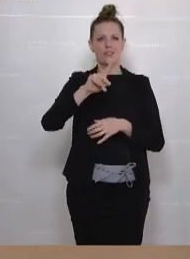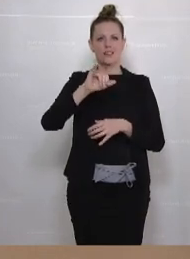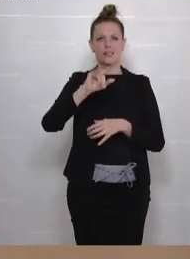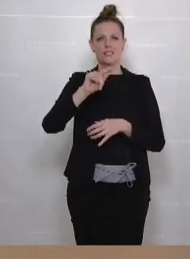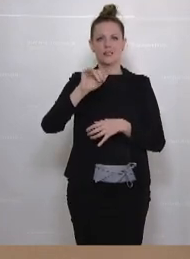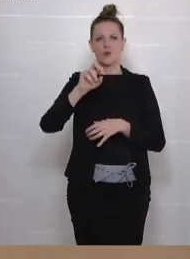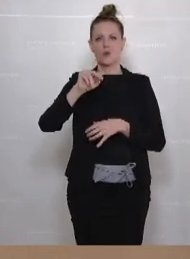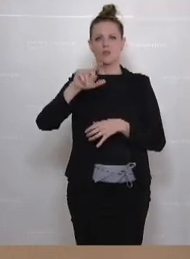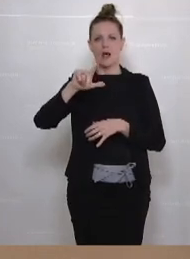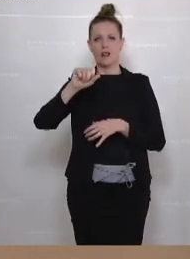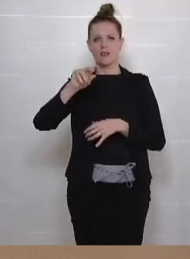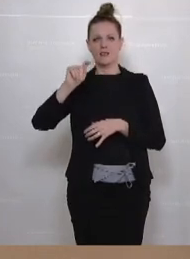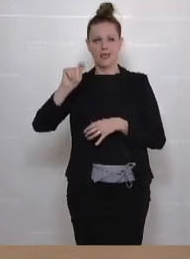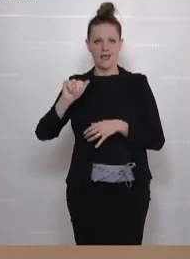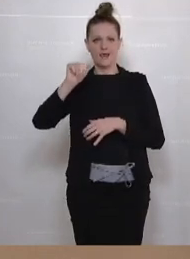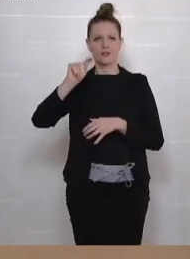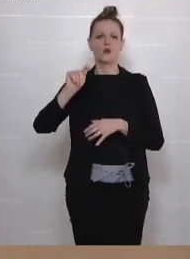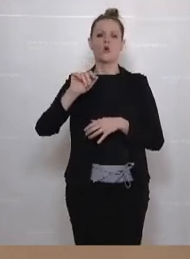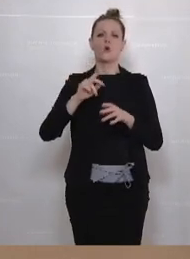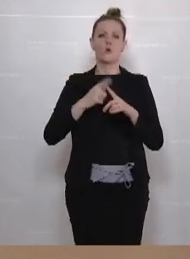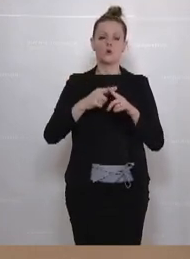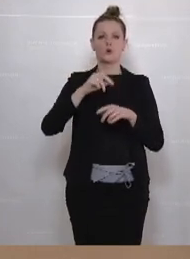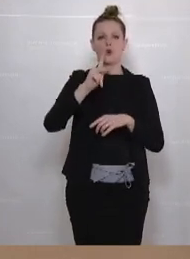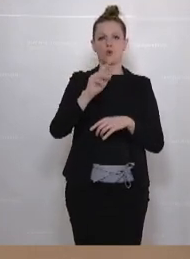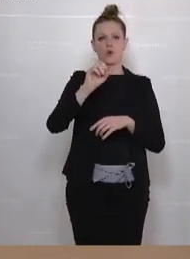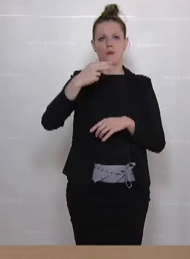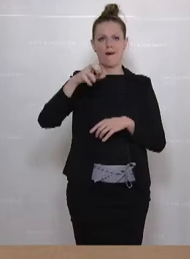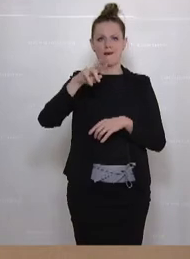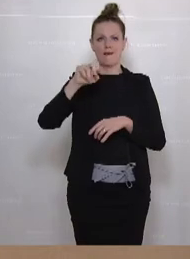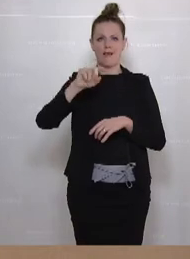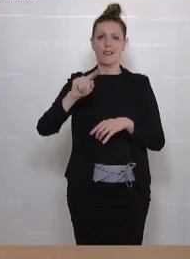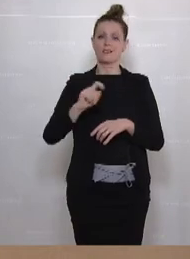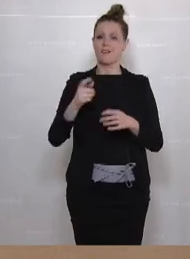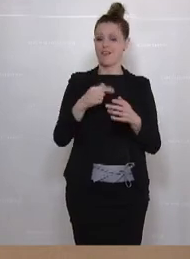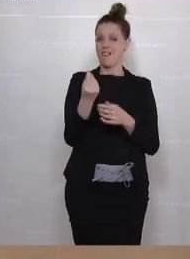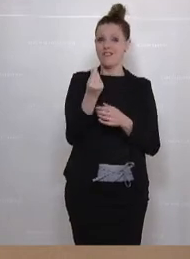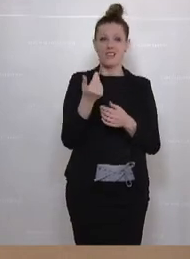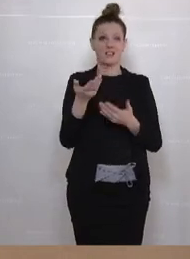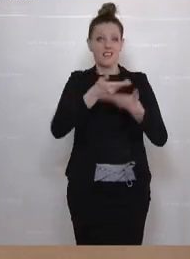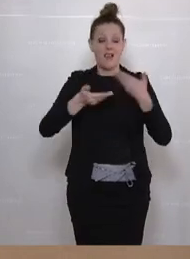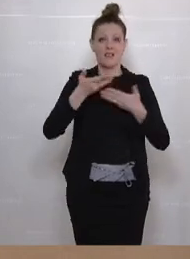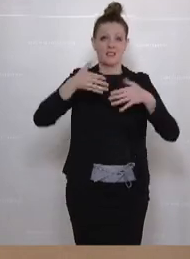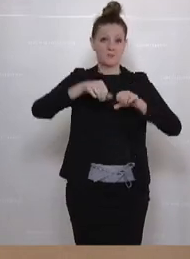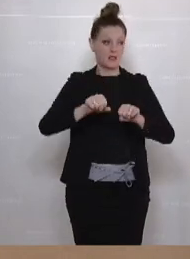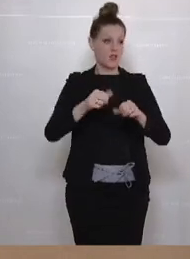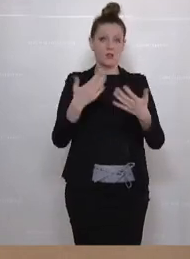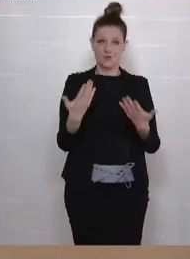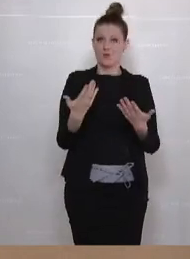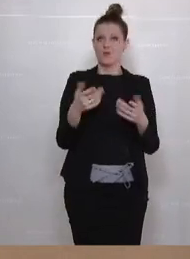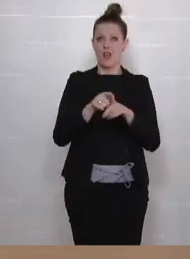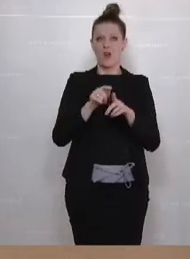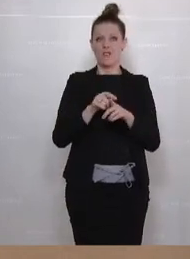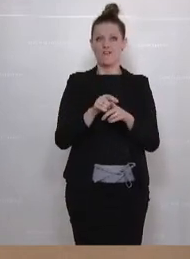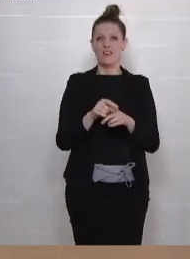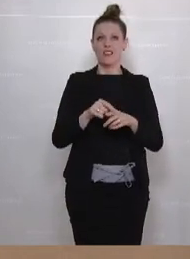sind Entwicklungsgeber Nummer 1 weltweit als Europäische Union, wir sind eine Handelsmacht, wir sind eine Finanzmacht, wir haben auch den Visa-Hebel.